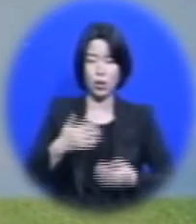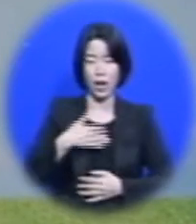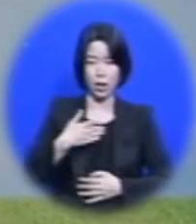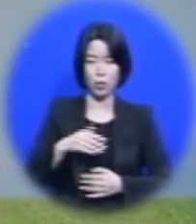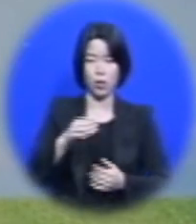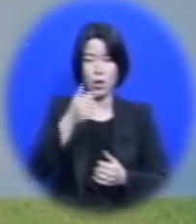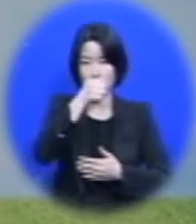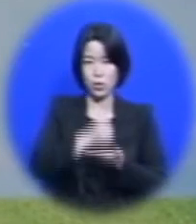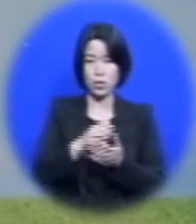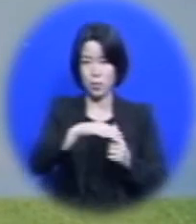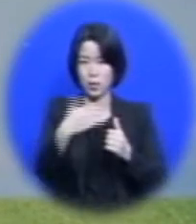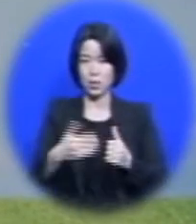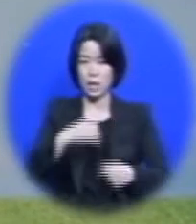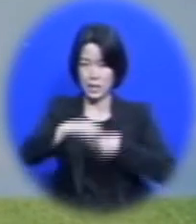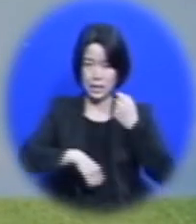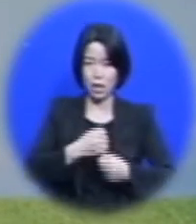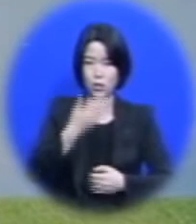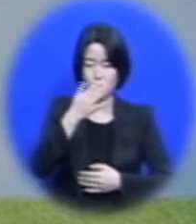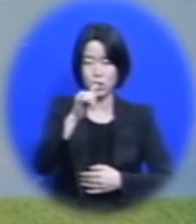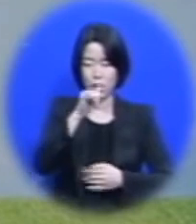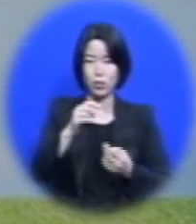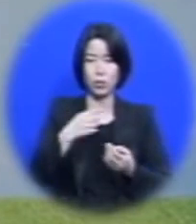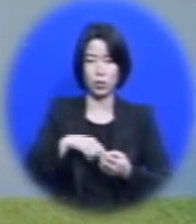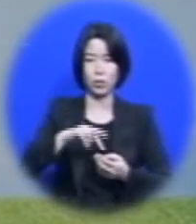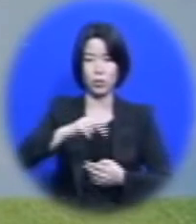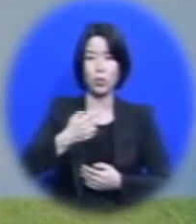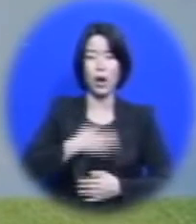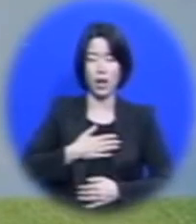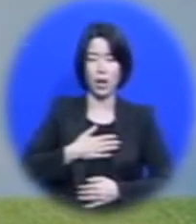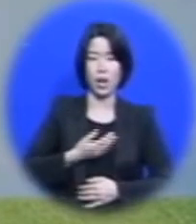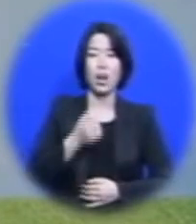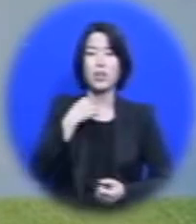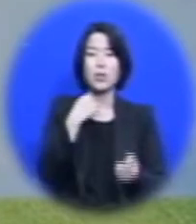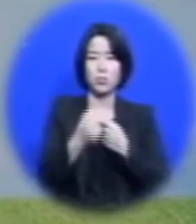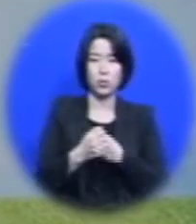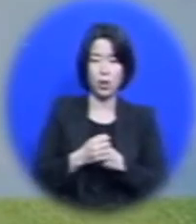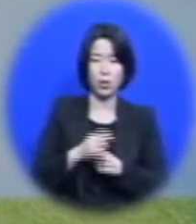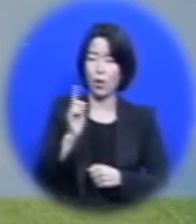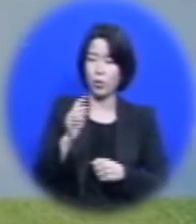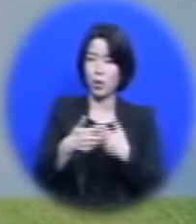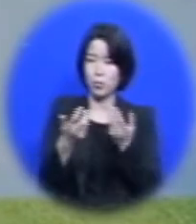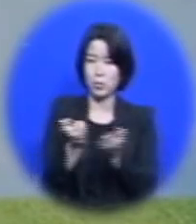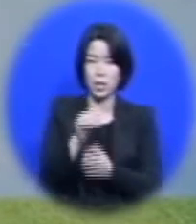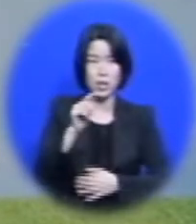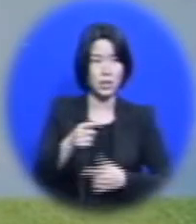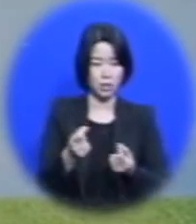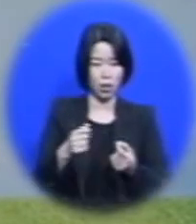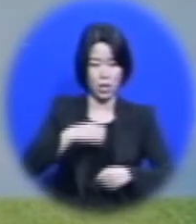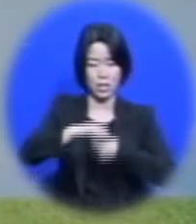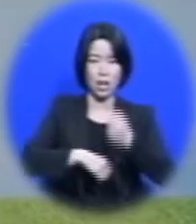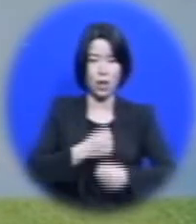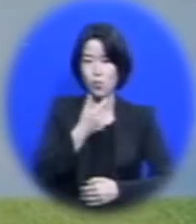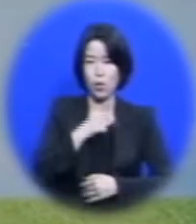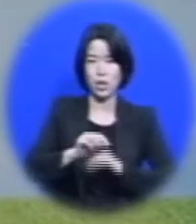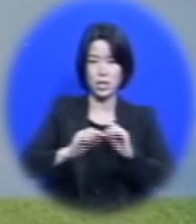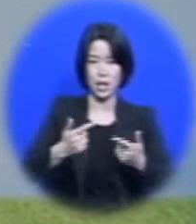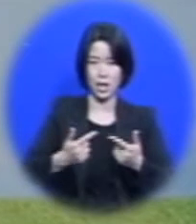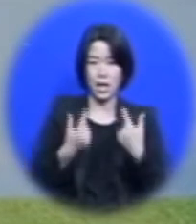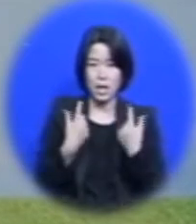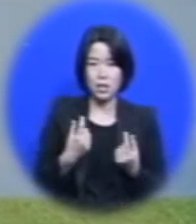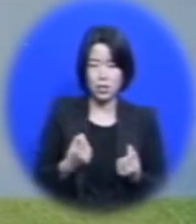벗어나 자유로워질 수 있다는 사실도 알았다. 그런데도 어떤 면에서 나는 그런 자유를 원하지 않았다.